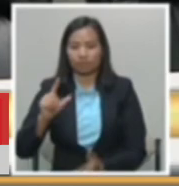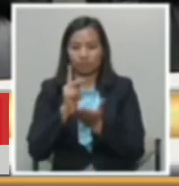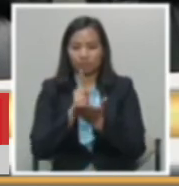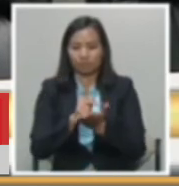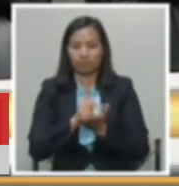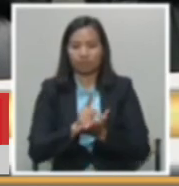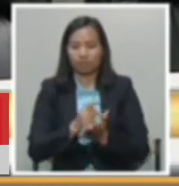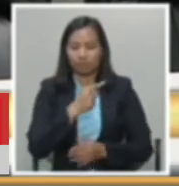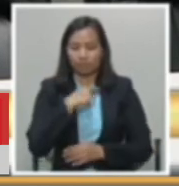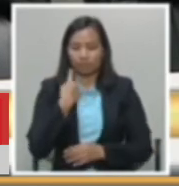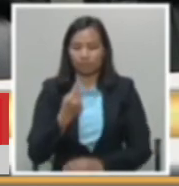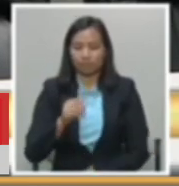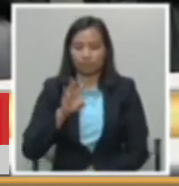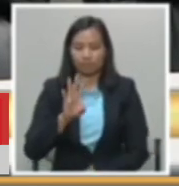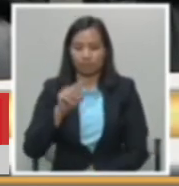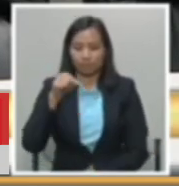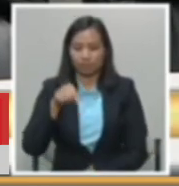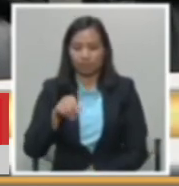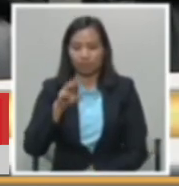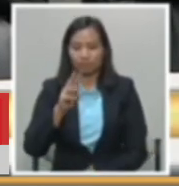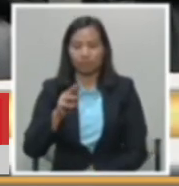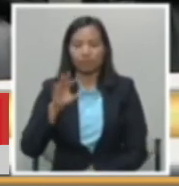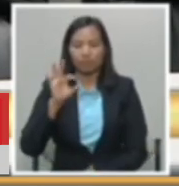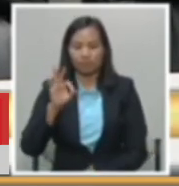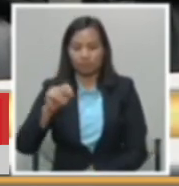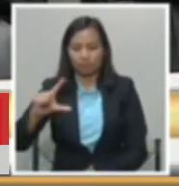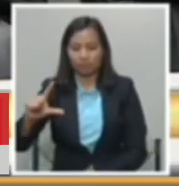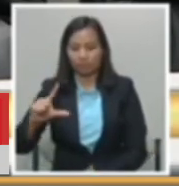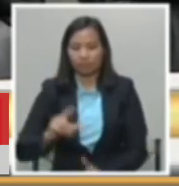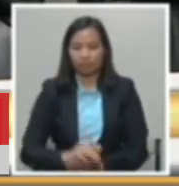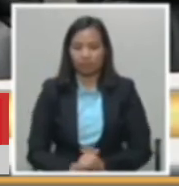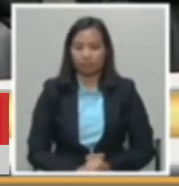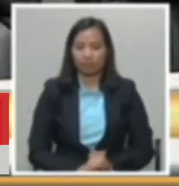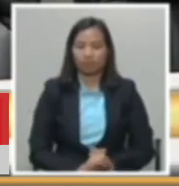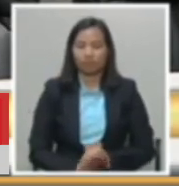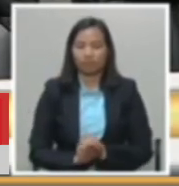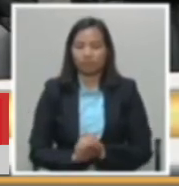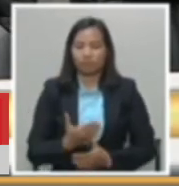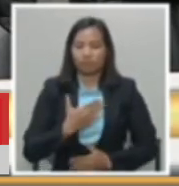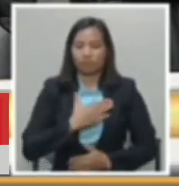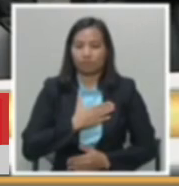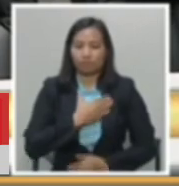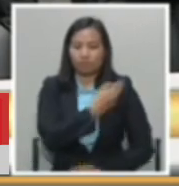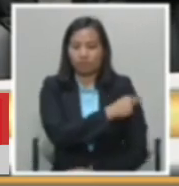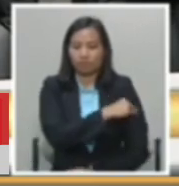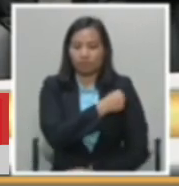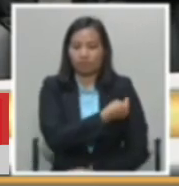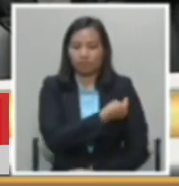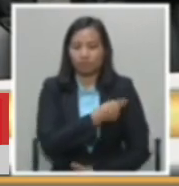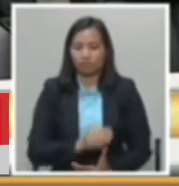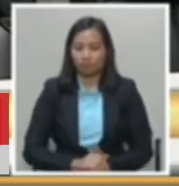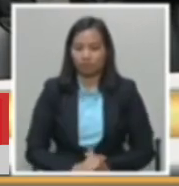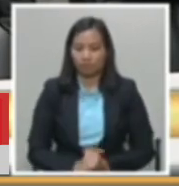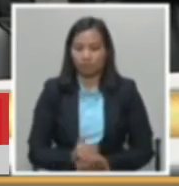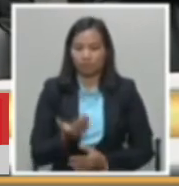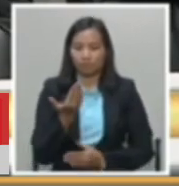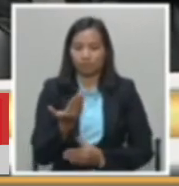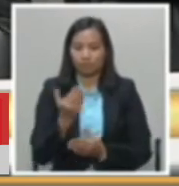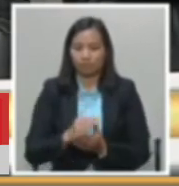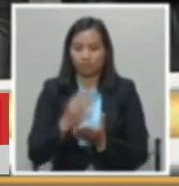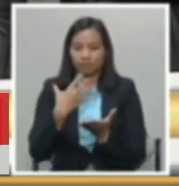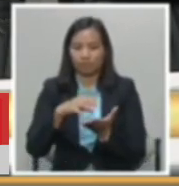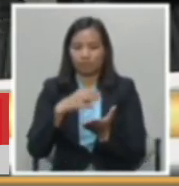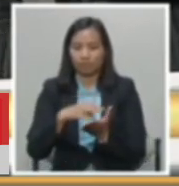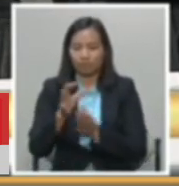าดดุล 4.69 ล้านบาทผมขออนุญาตในฐานะที่เป็นแพทย์คงหลีกไม่ได้นะครับที่จะพูด